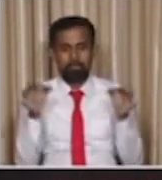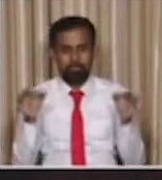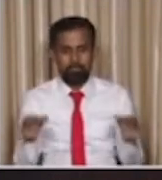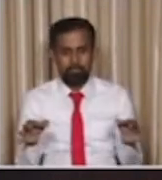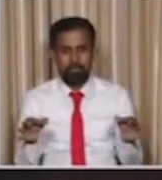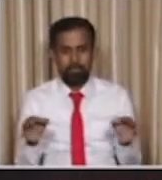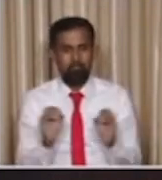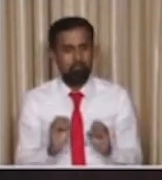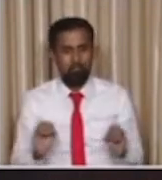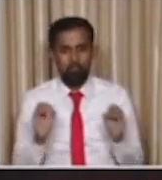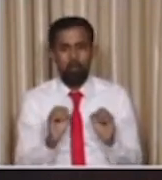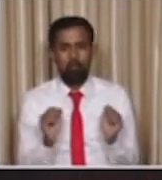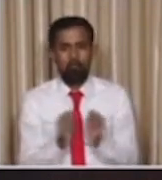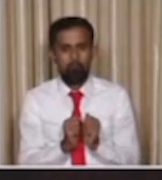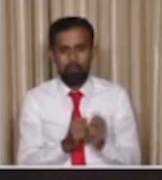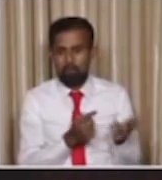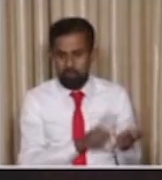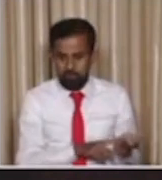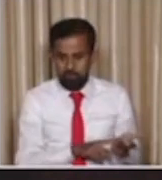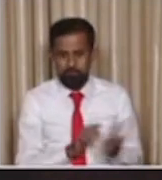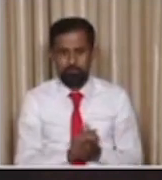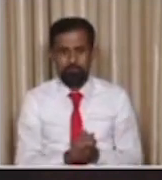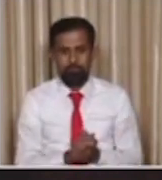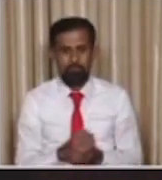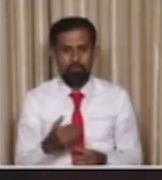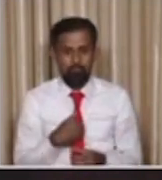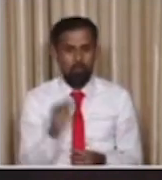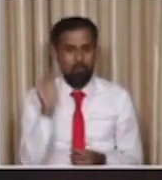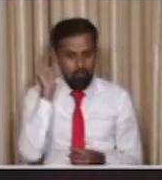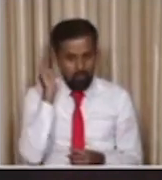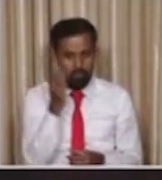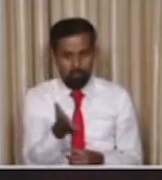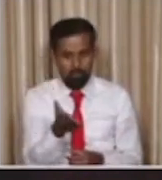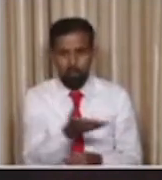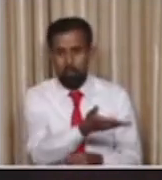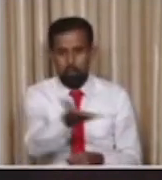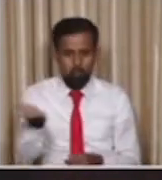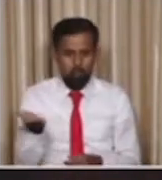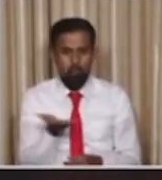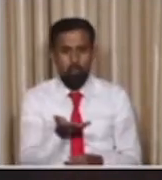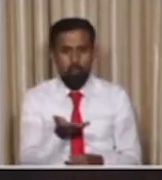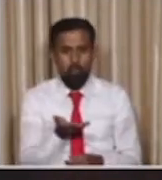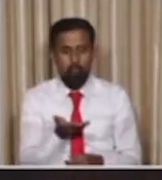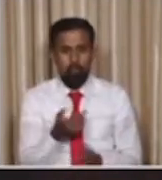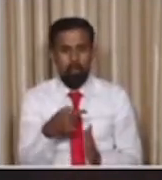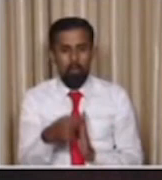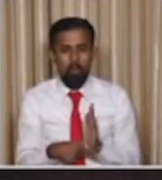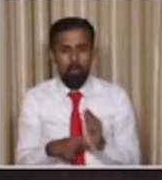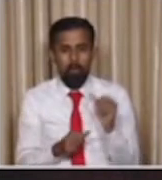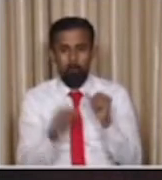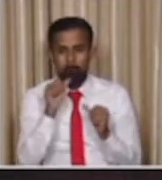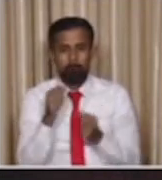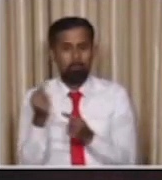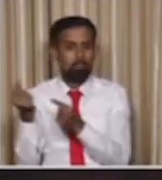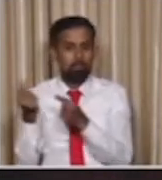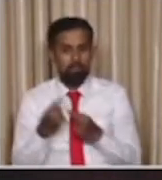පටිපාටියෙන් තොරව මේ කටයුතු කරනවා කියන එක. මම අහන්න කැමති මෙතන ඉන්න හැමෝගෙම මේ රටට බෙහෙත්